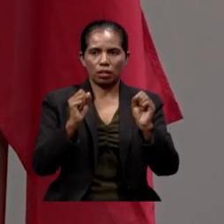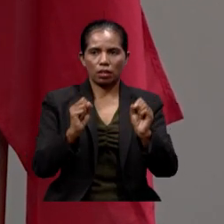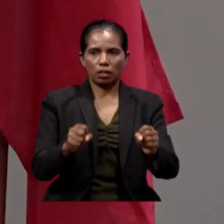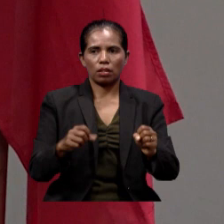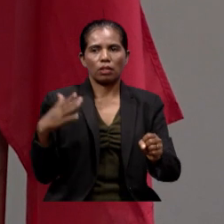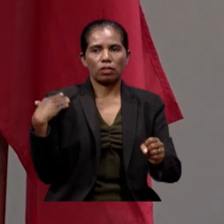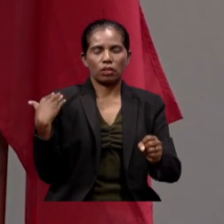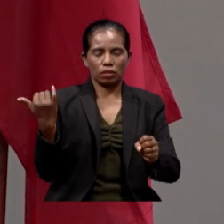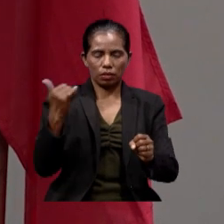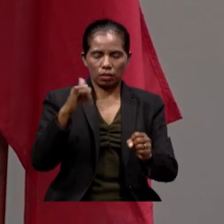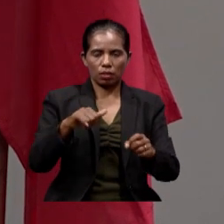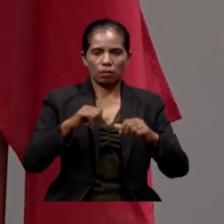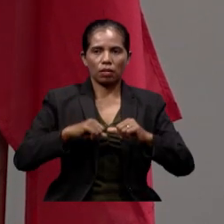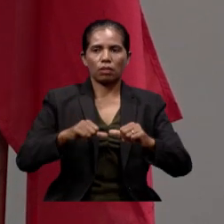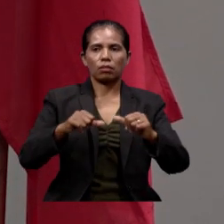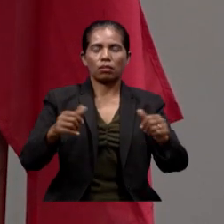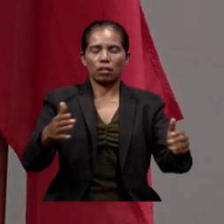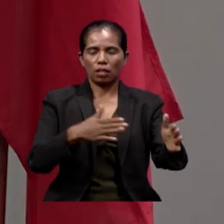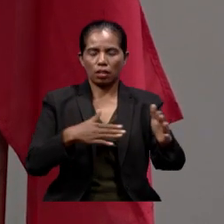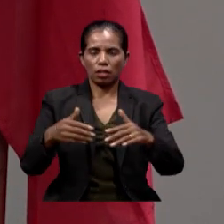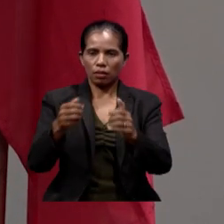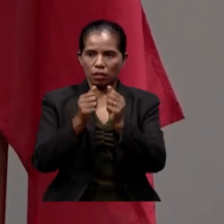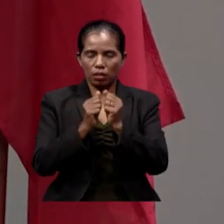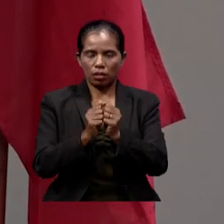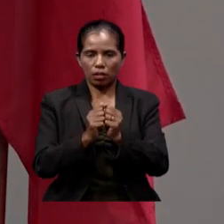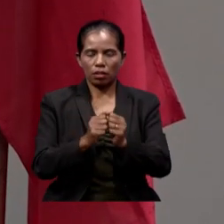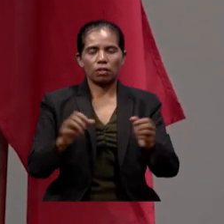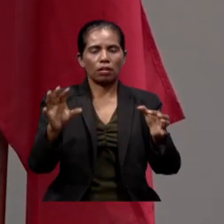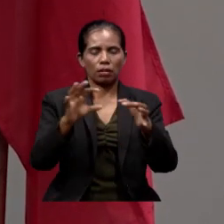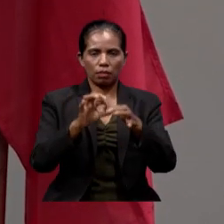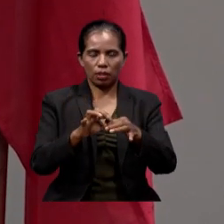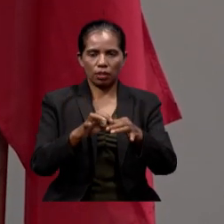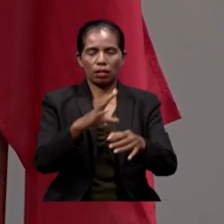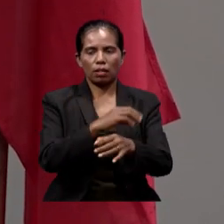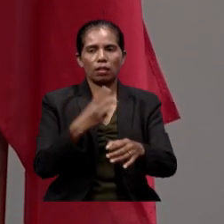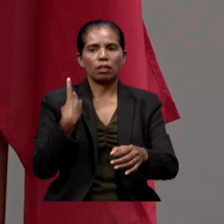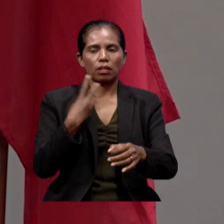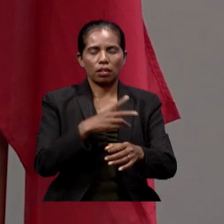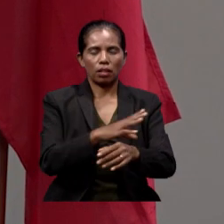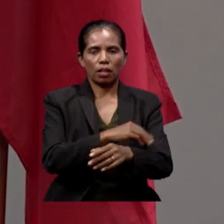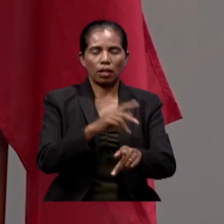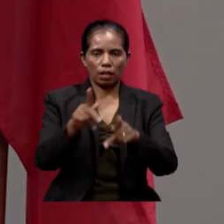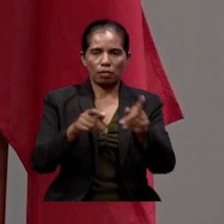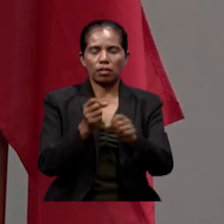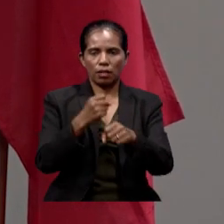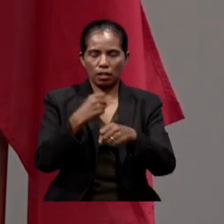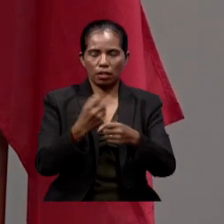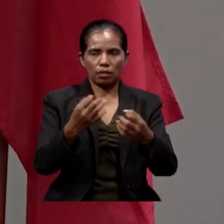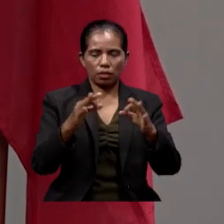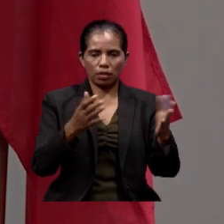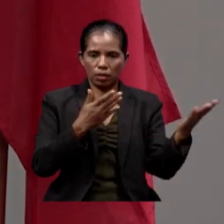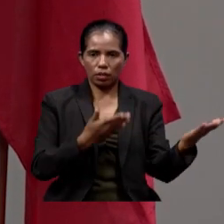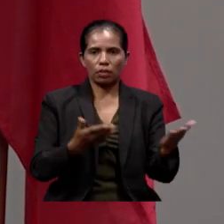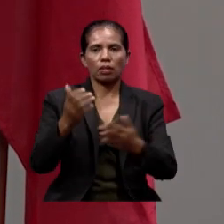Coba yang berjalan sira beri kontrol hari bermalam. Hatutan hamiti obra nebe mak fundador sira harona koridor yang